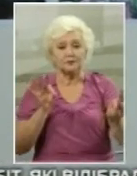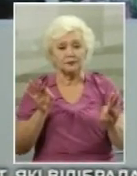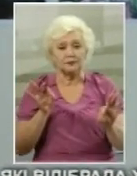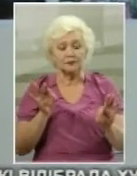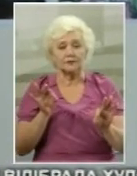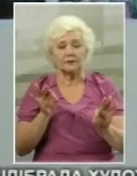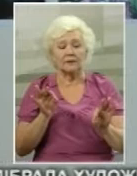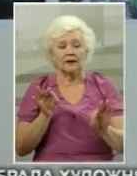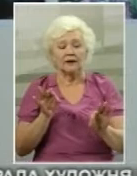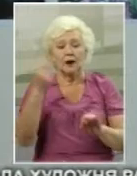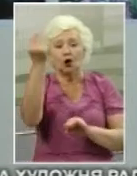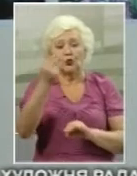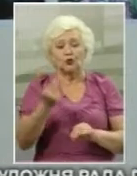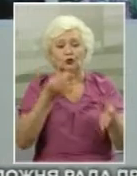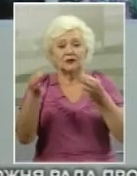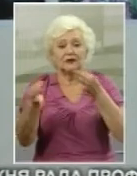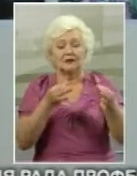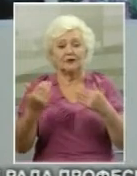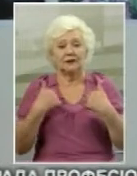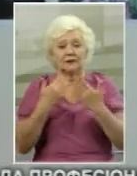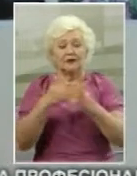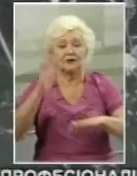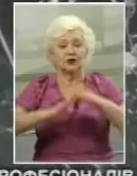отобранных худсоветом наших